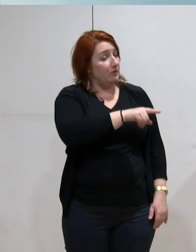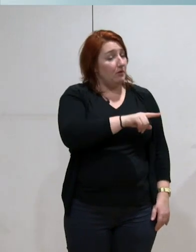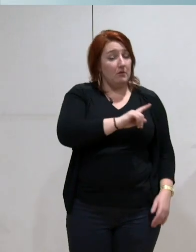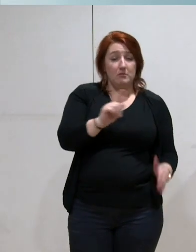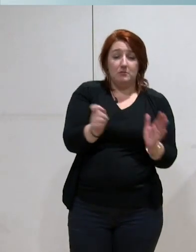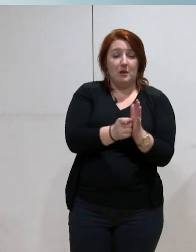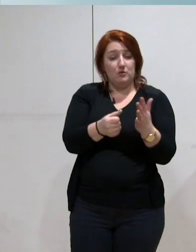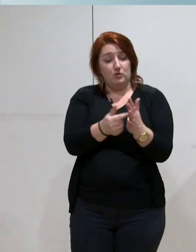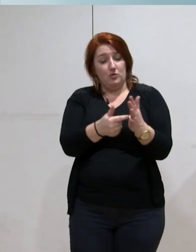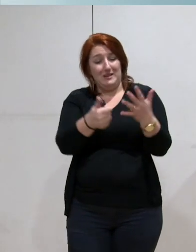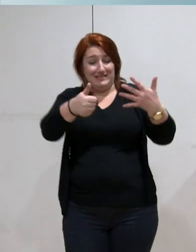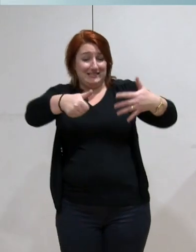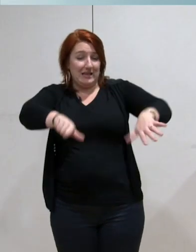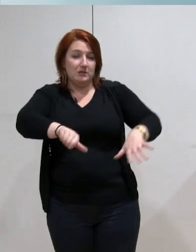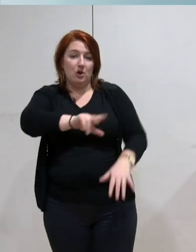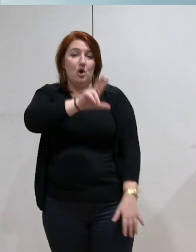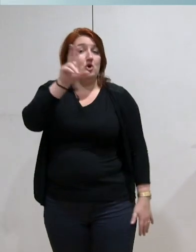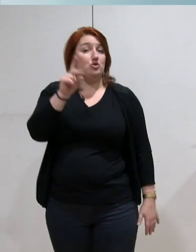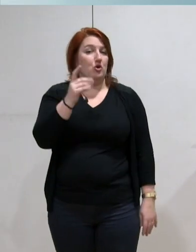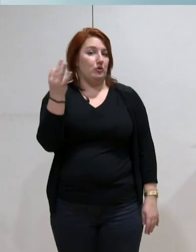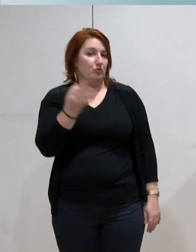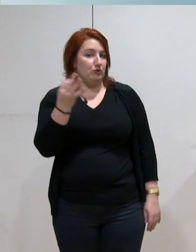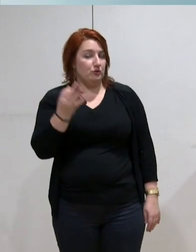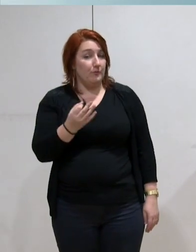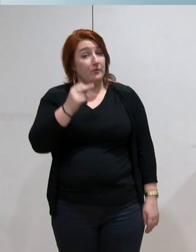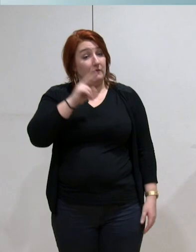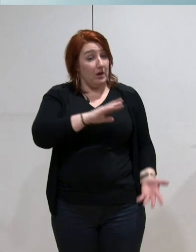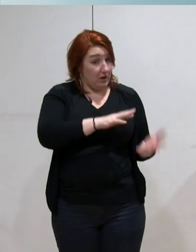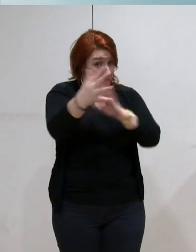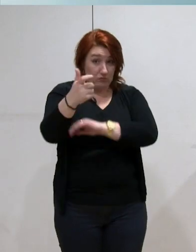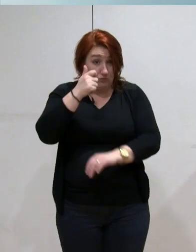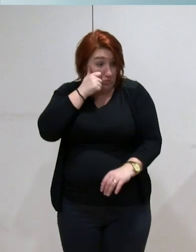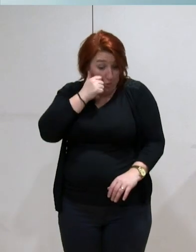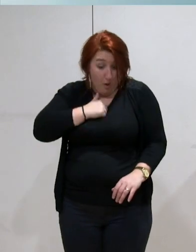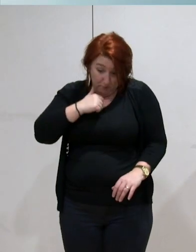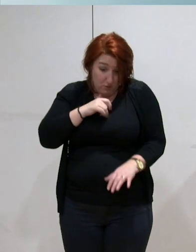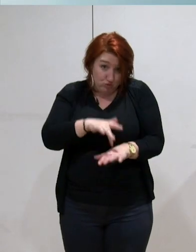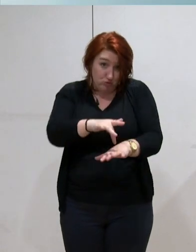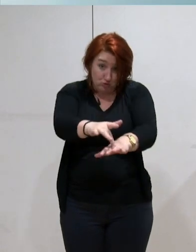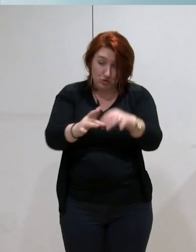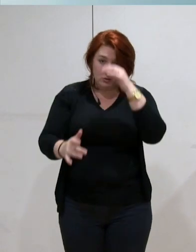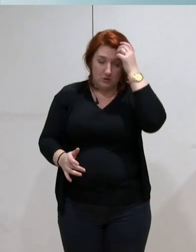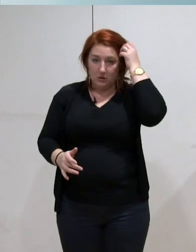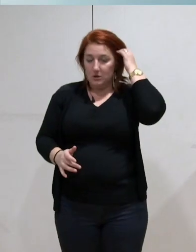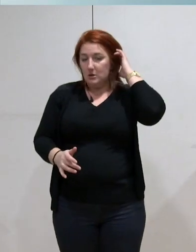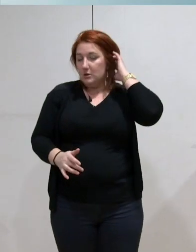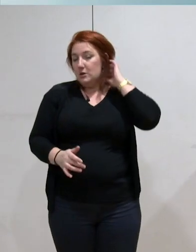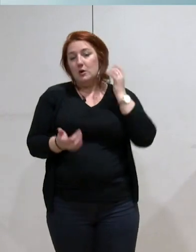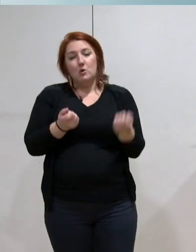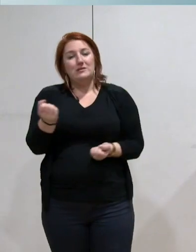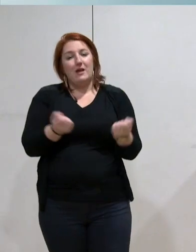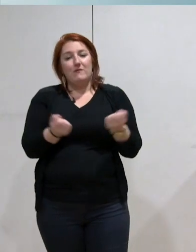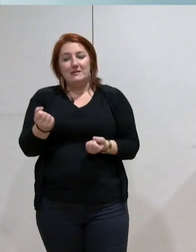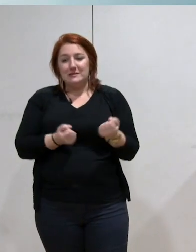2016 c'était une évolution je vous le dis parce que je l'ai vécu en direct au à laquelle le service éducation